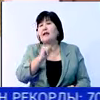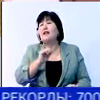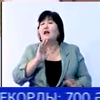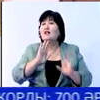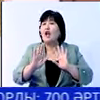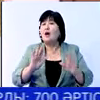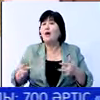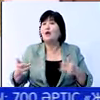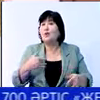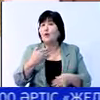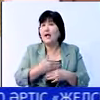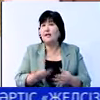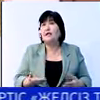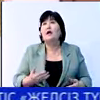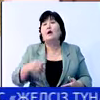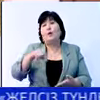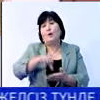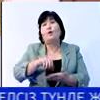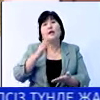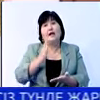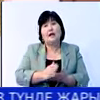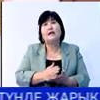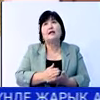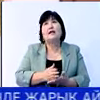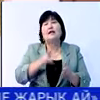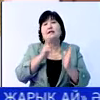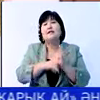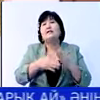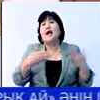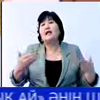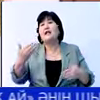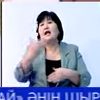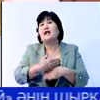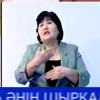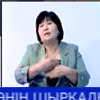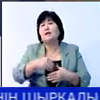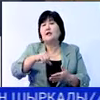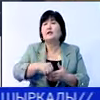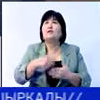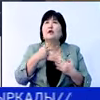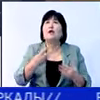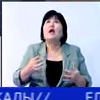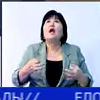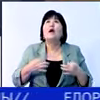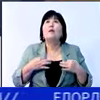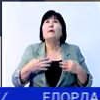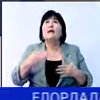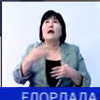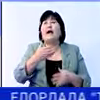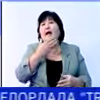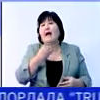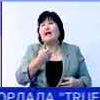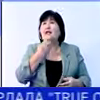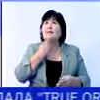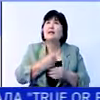да қойылымдар қойылған. 80-ден астам спектакльдер сахна жүзін көрді. Мерекелік бағдарламада әдемі